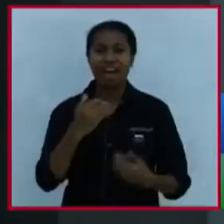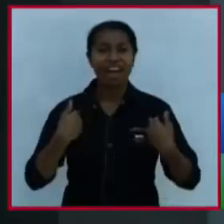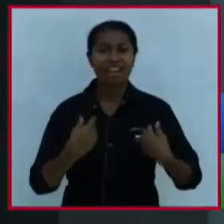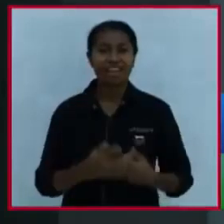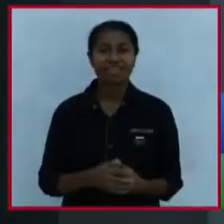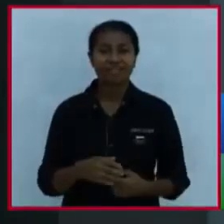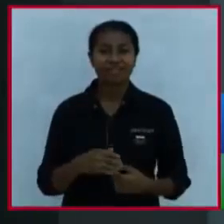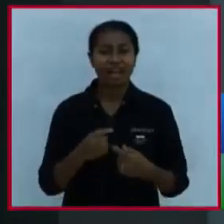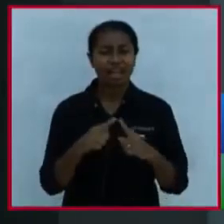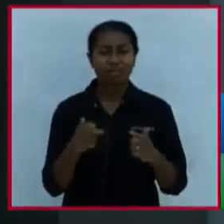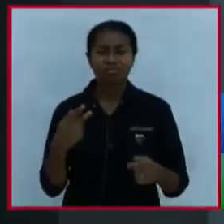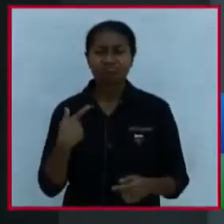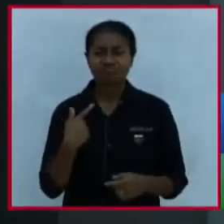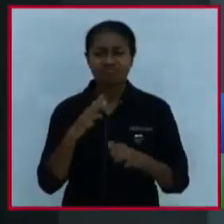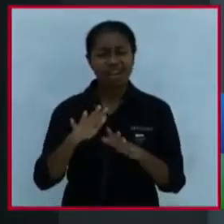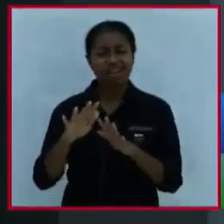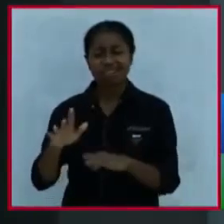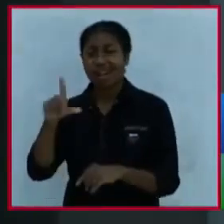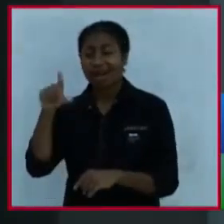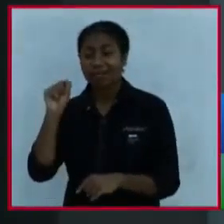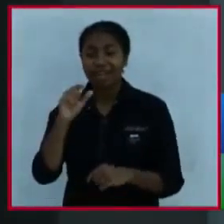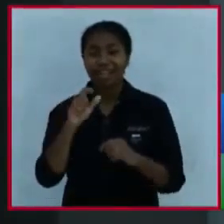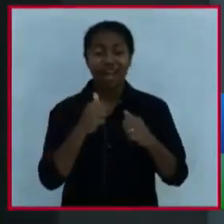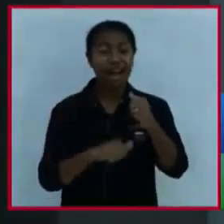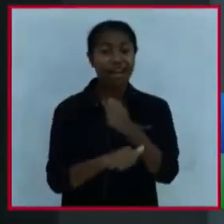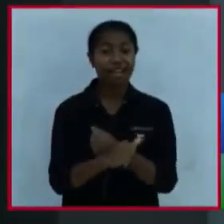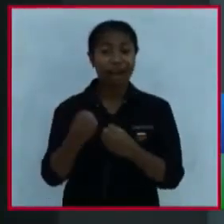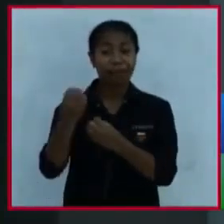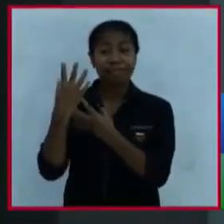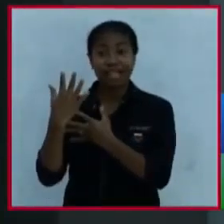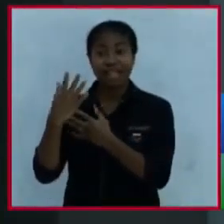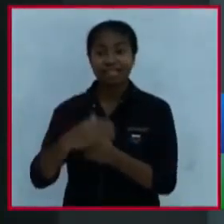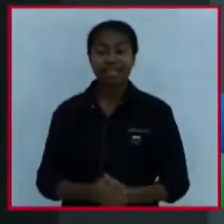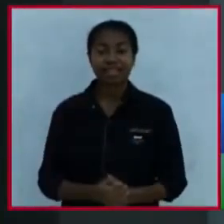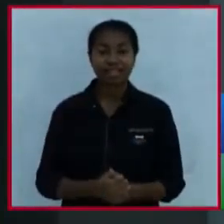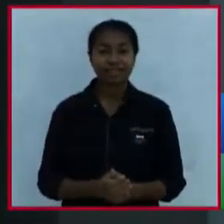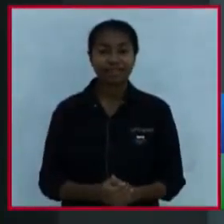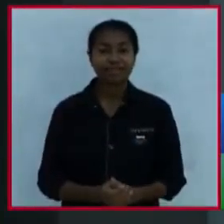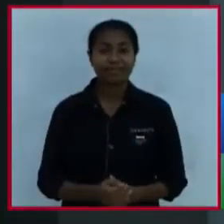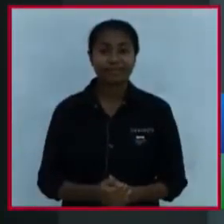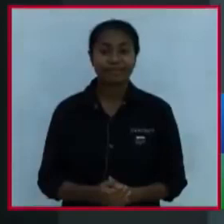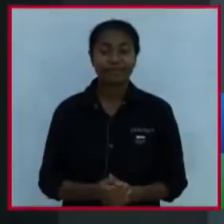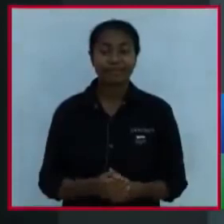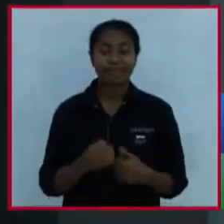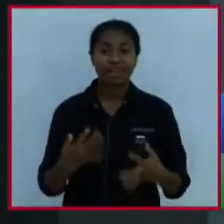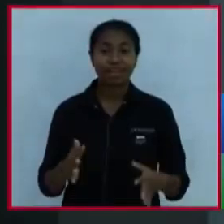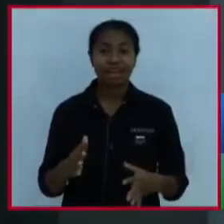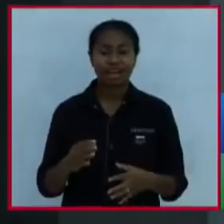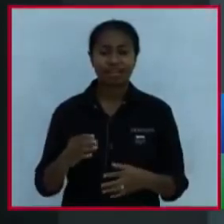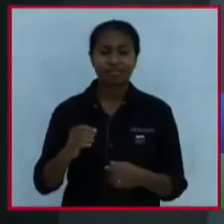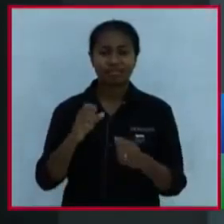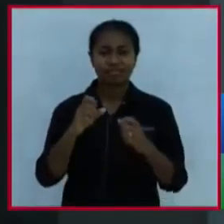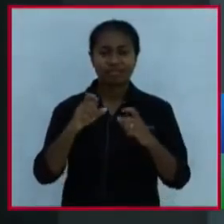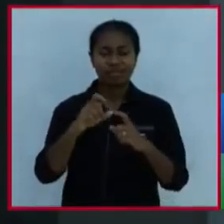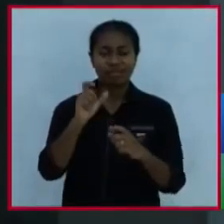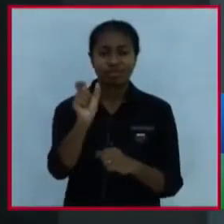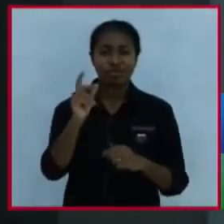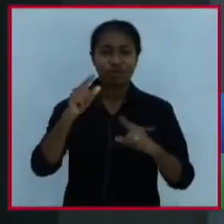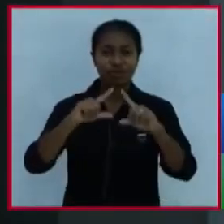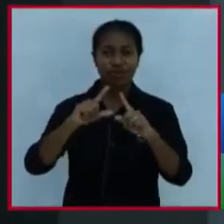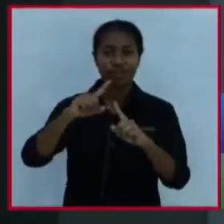banyak mengutip ayat-ayat di dalam penjelasannya nah surat Ibrani